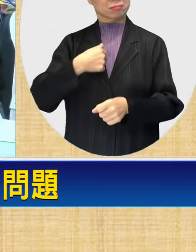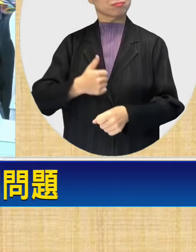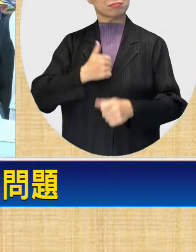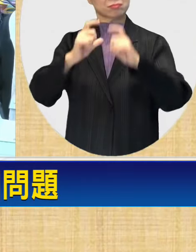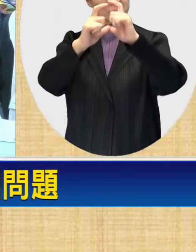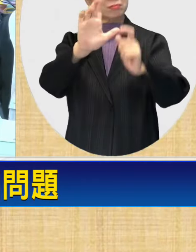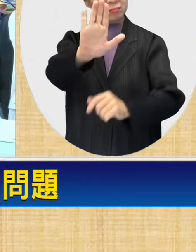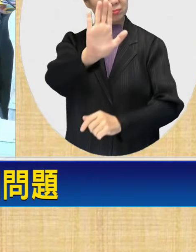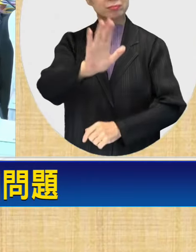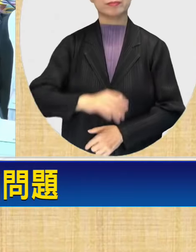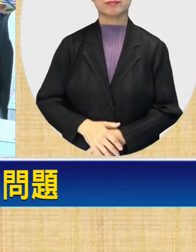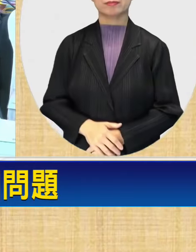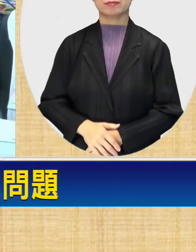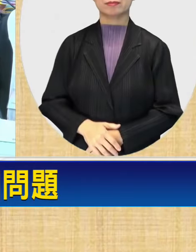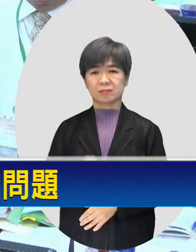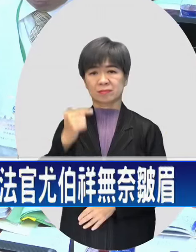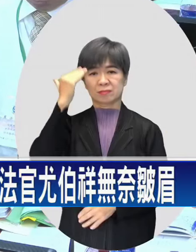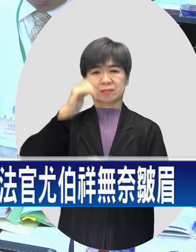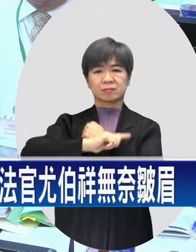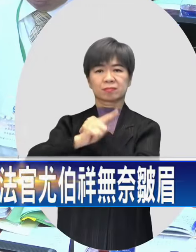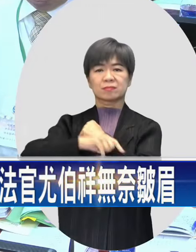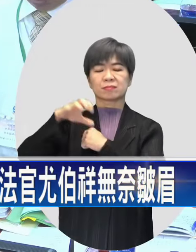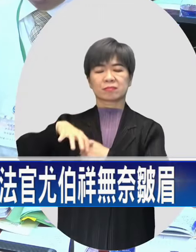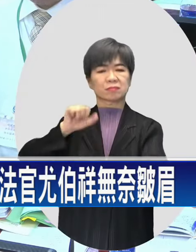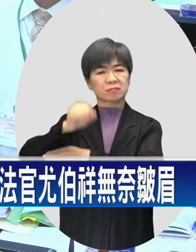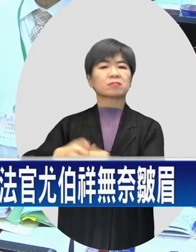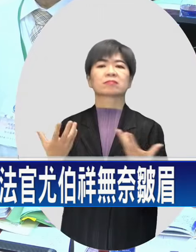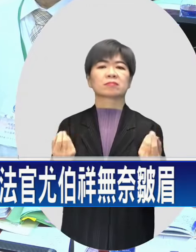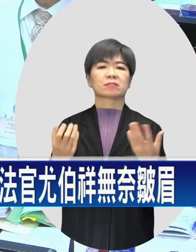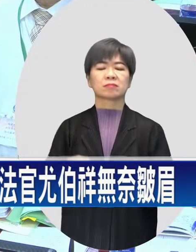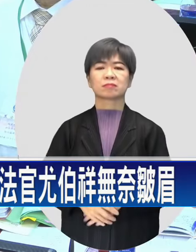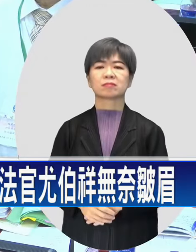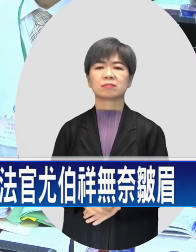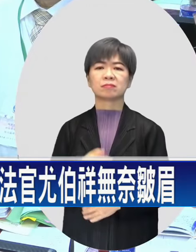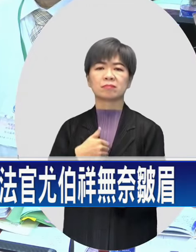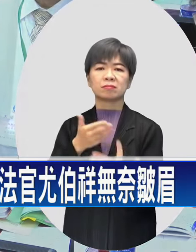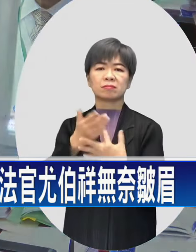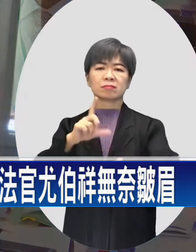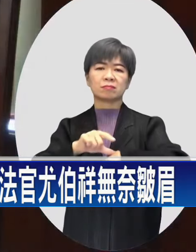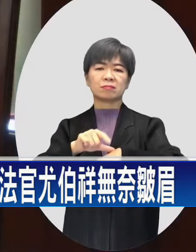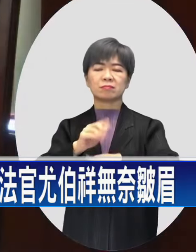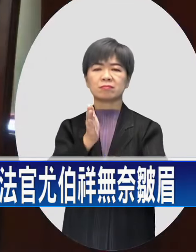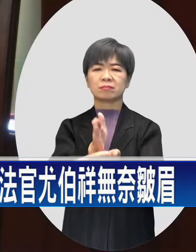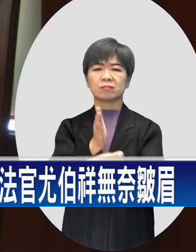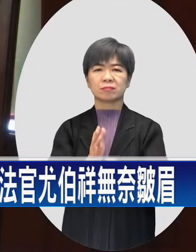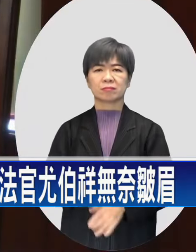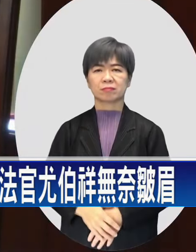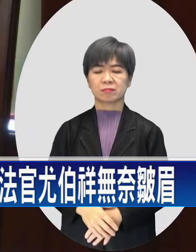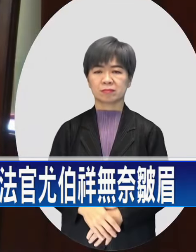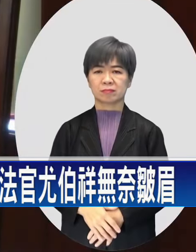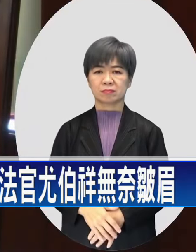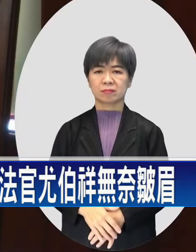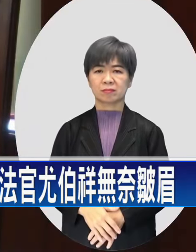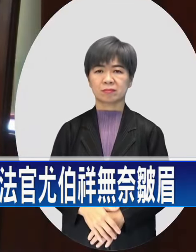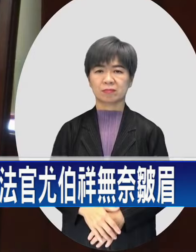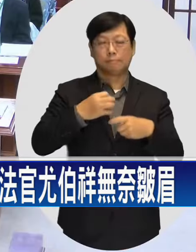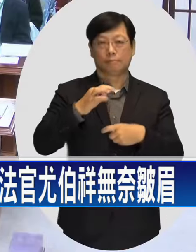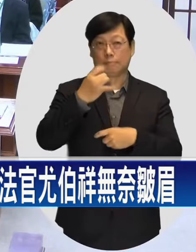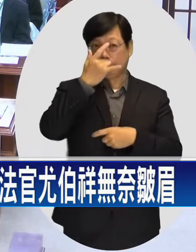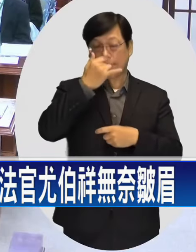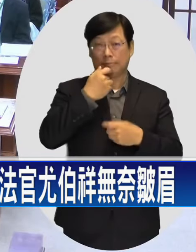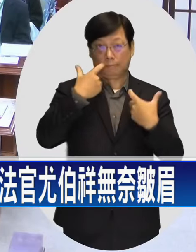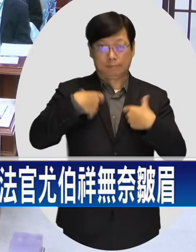必雄的标准，立法院这法案拢得爱修。尤必雄原来是改炸回头，叫吴国昌具体回答就好。涉